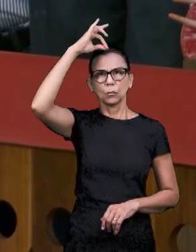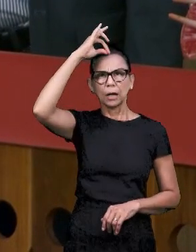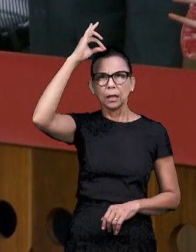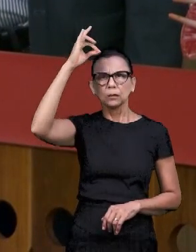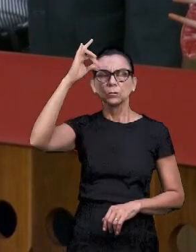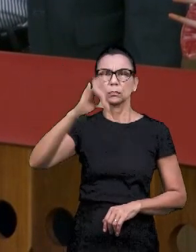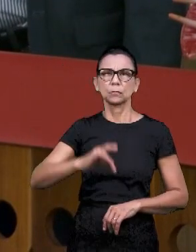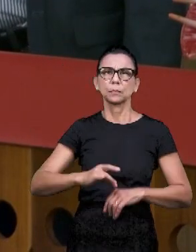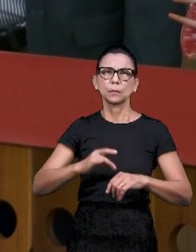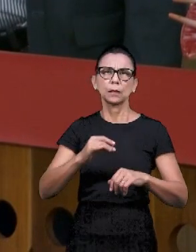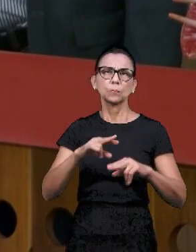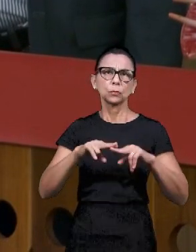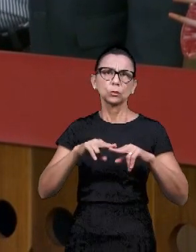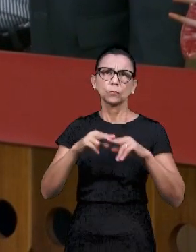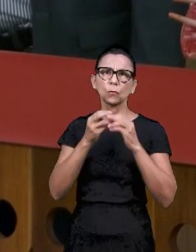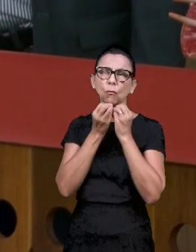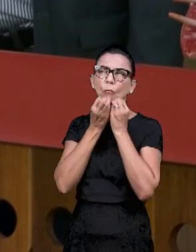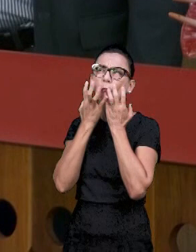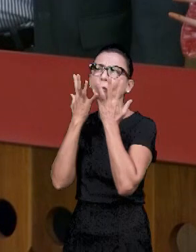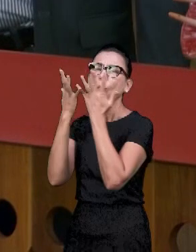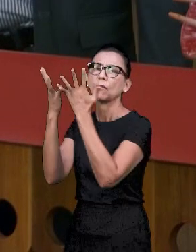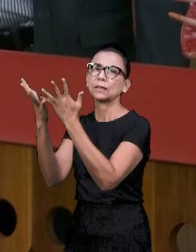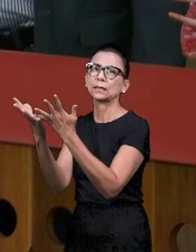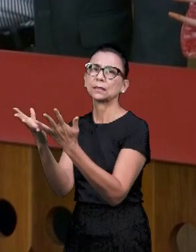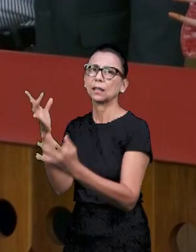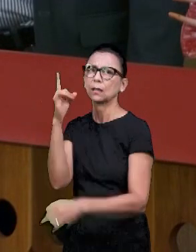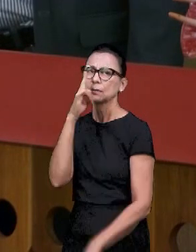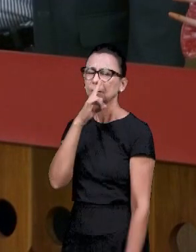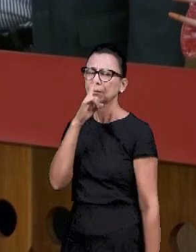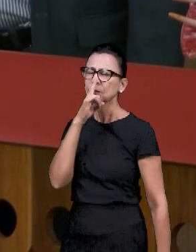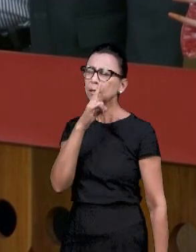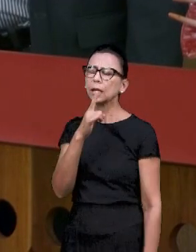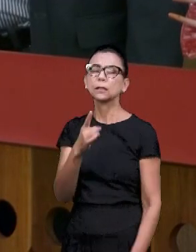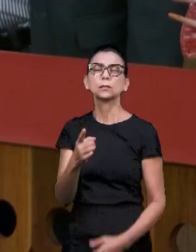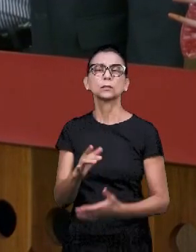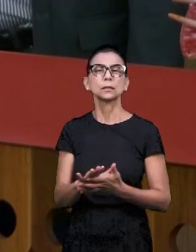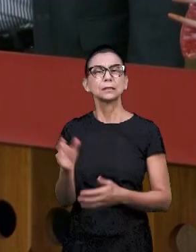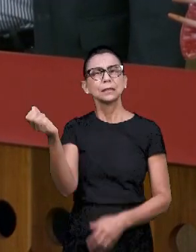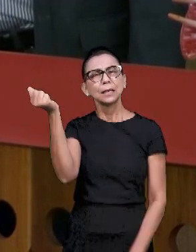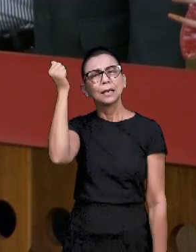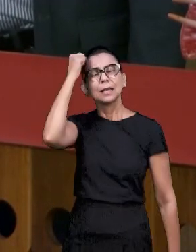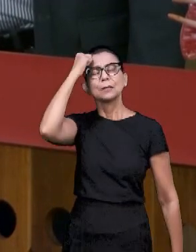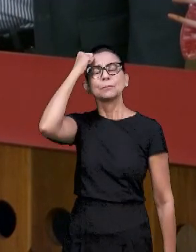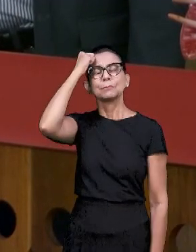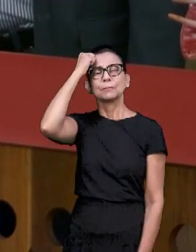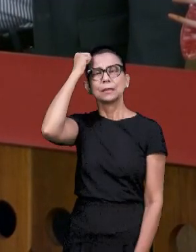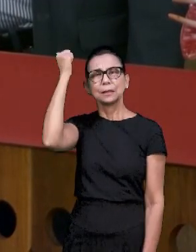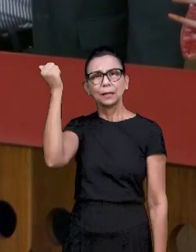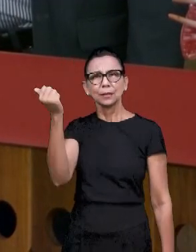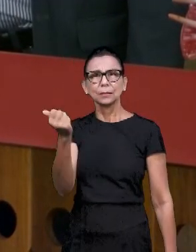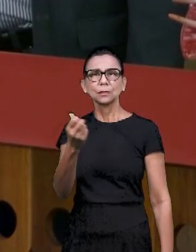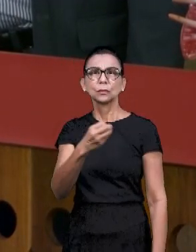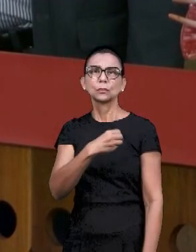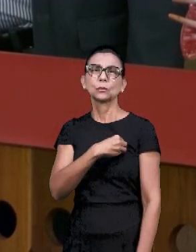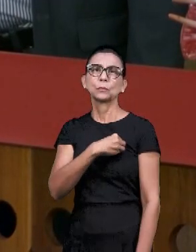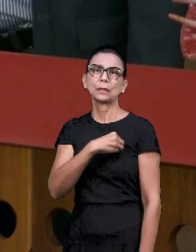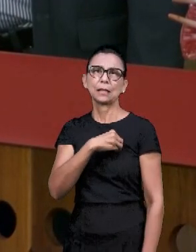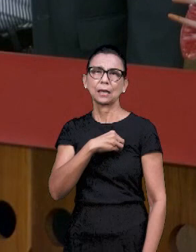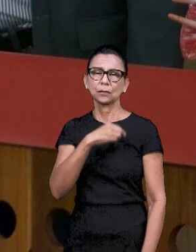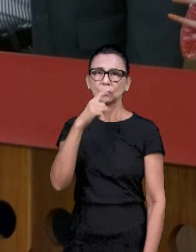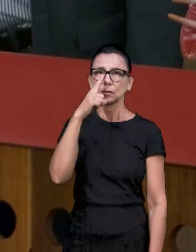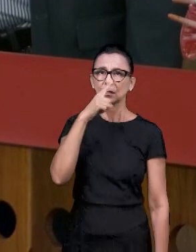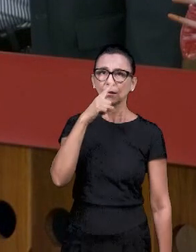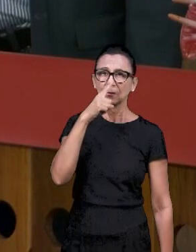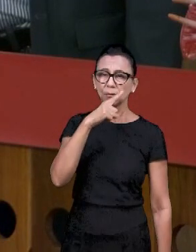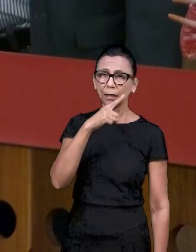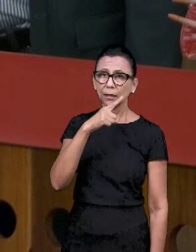Святого, Господь, чтобы они исповедали пред Тобой свои проступки, Господь, чтобы приняли решение. Прими, Господь,